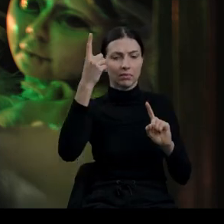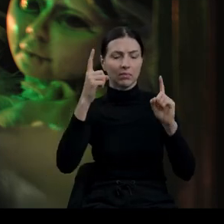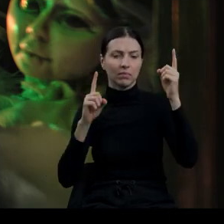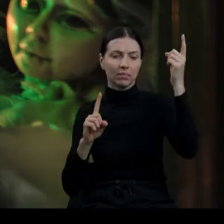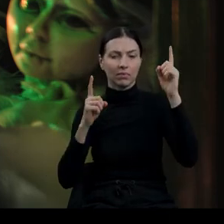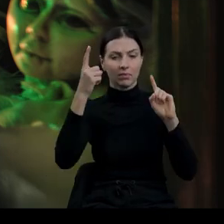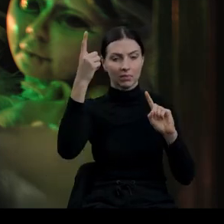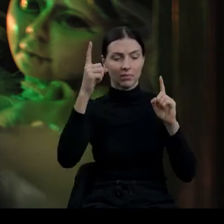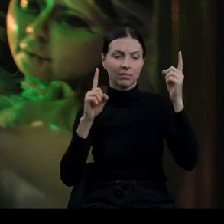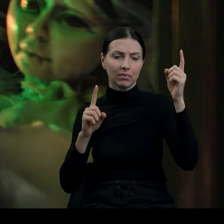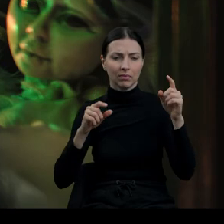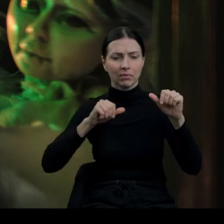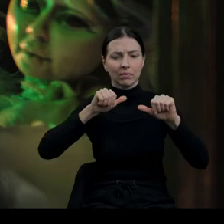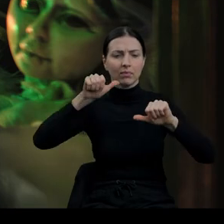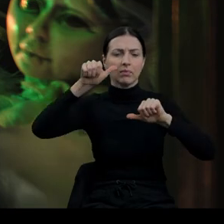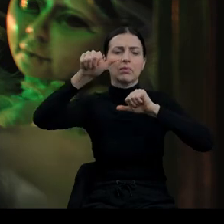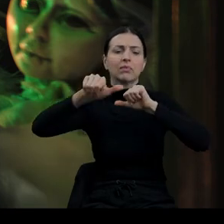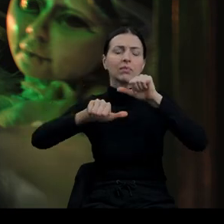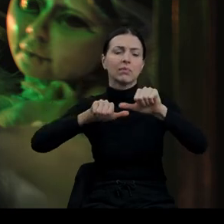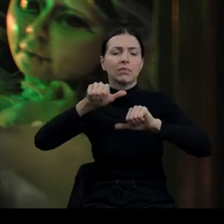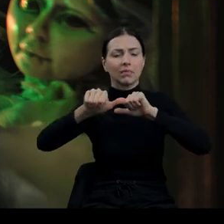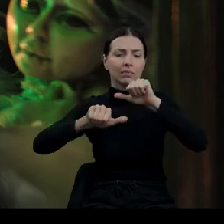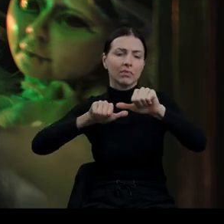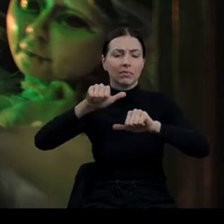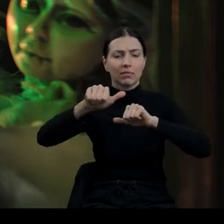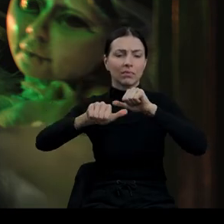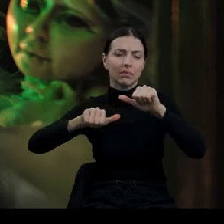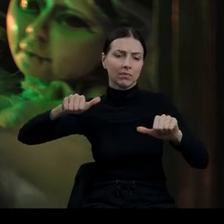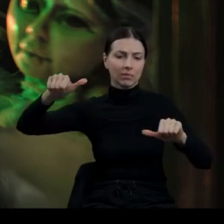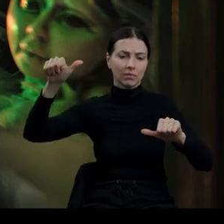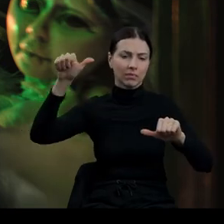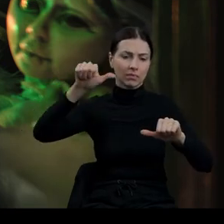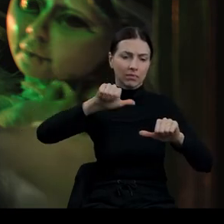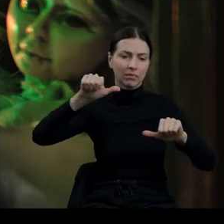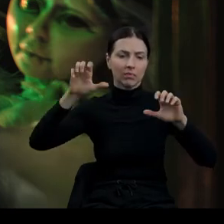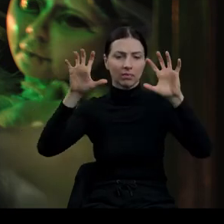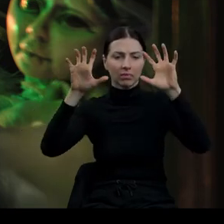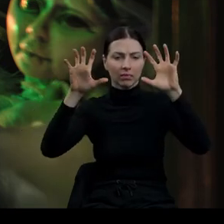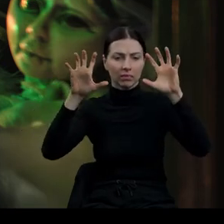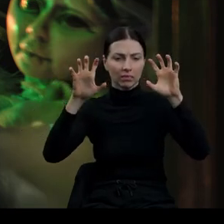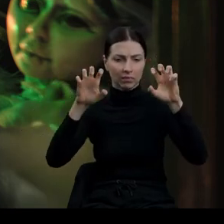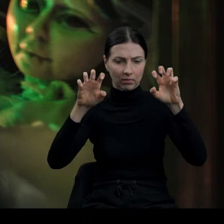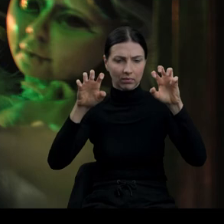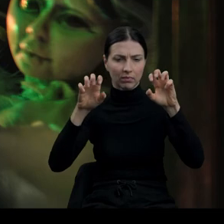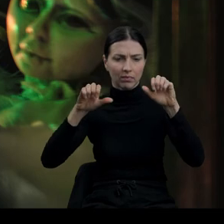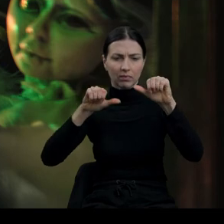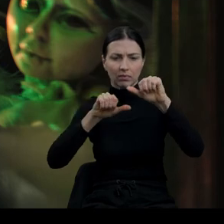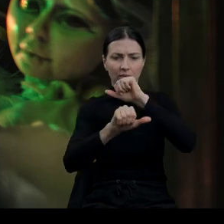spotkało. Jak oglądam przedstawienia, na przykład właśnie lalkowe, nie wiem, z